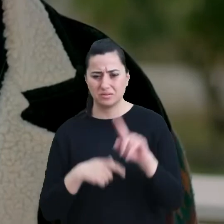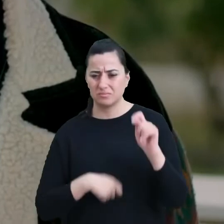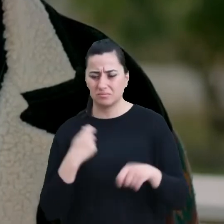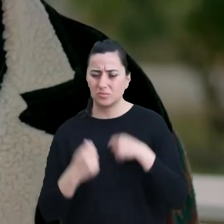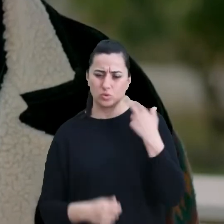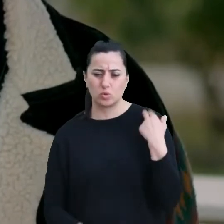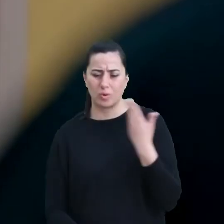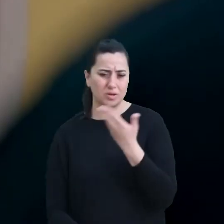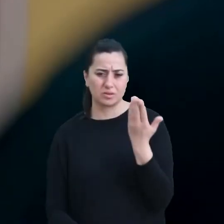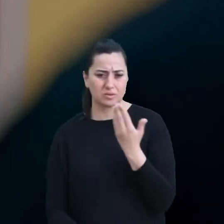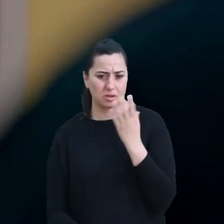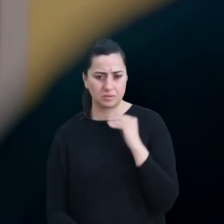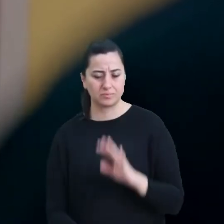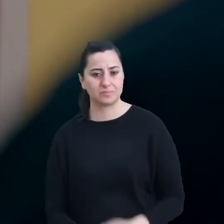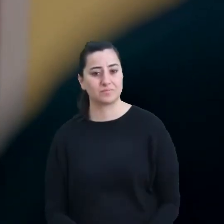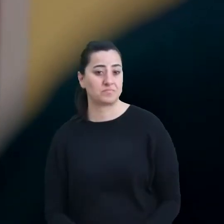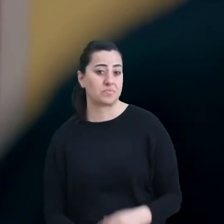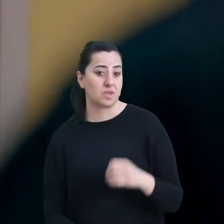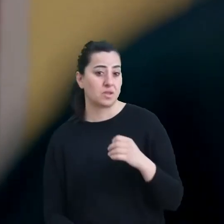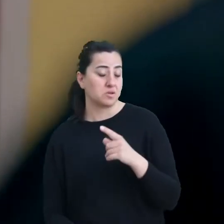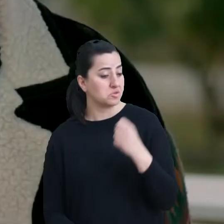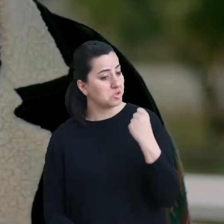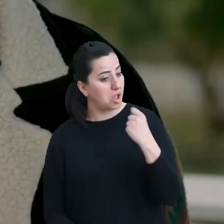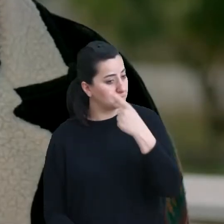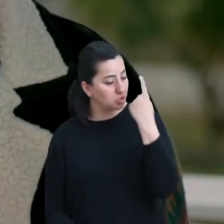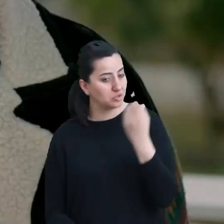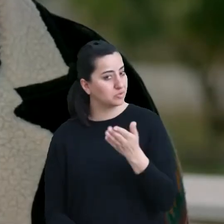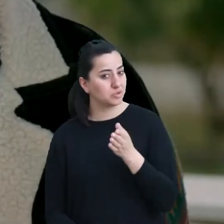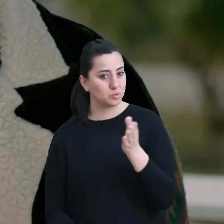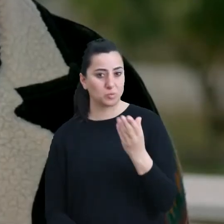uyduruyor bu lafları canım? Vallahi sağlam yere kapak attım Süleyman.